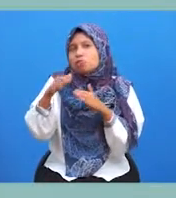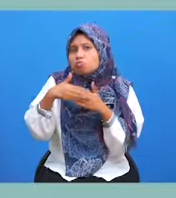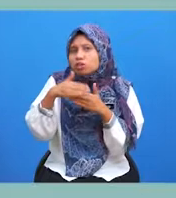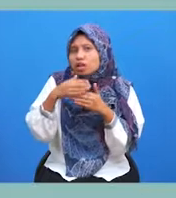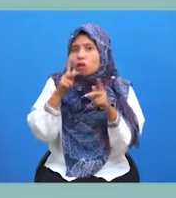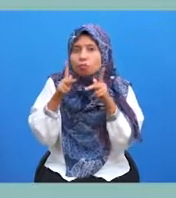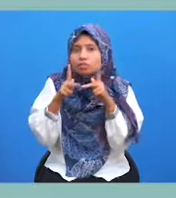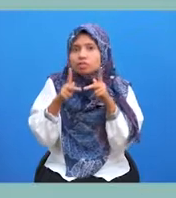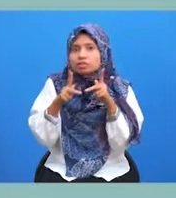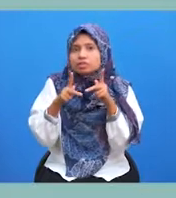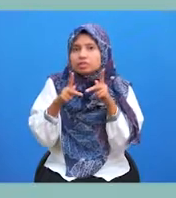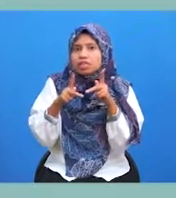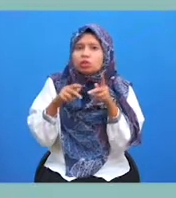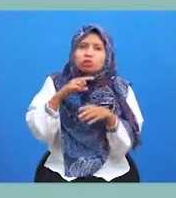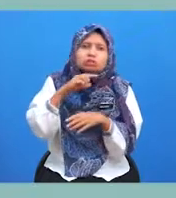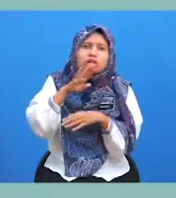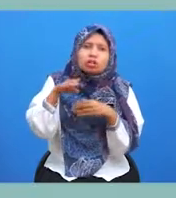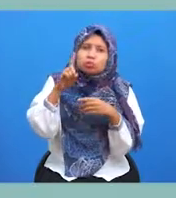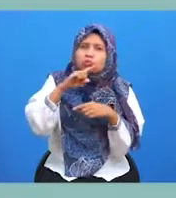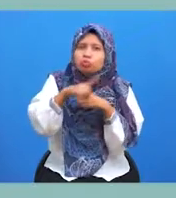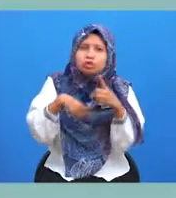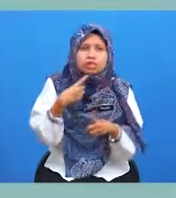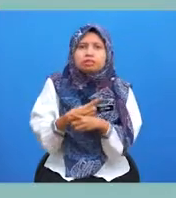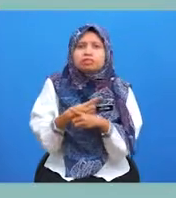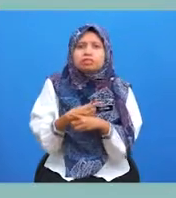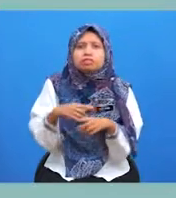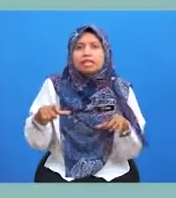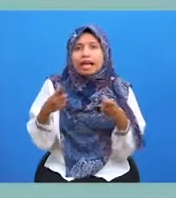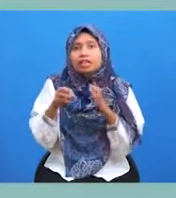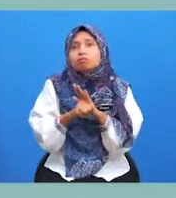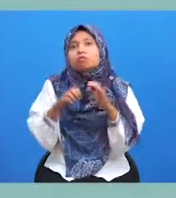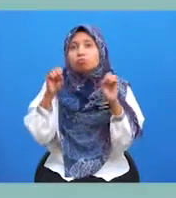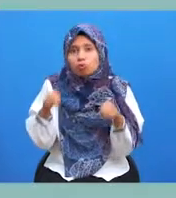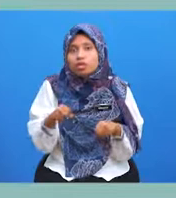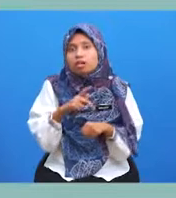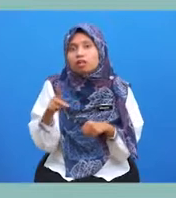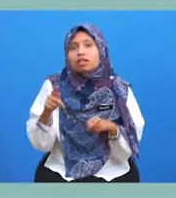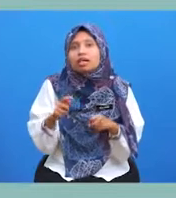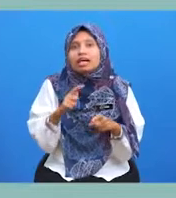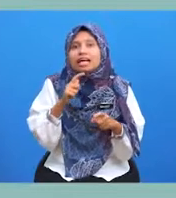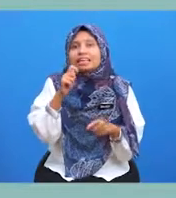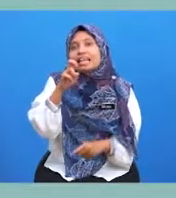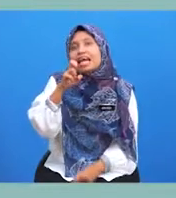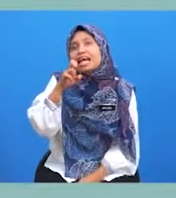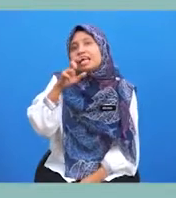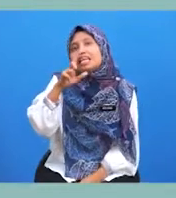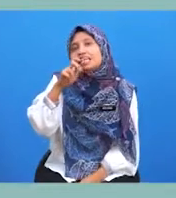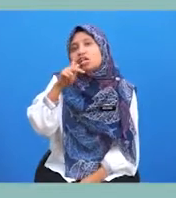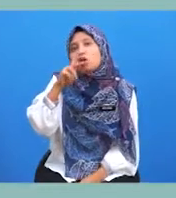memudahkan komunikasi serata dunia selain membolehkan